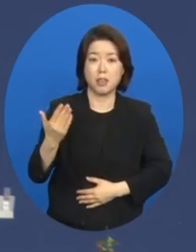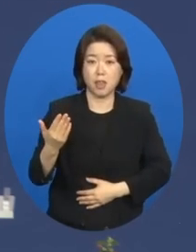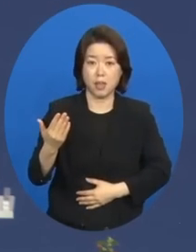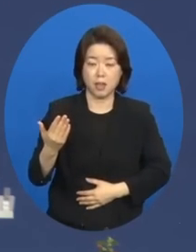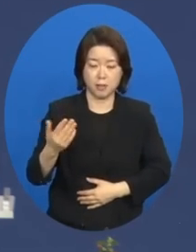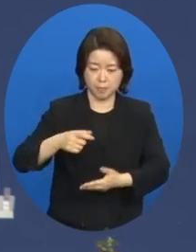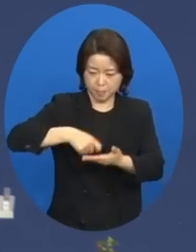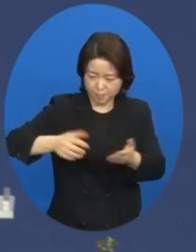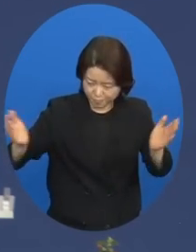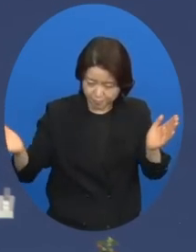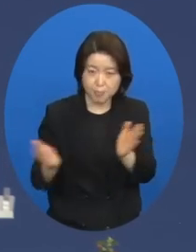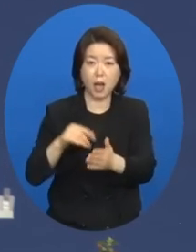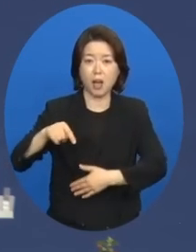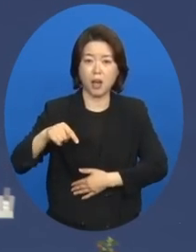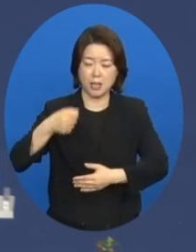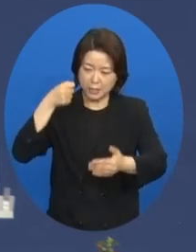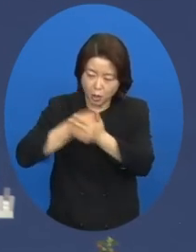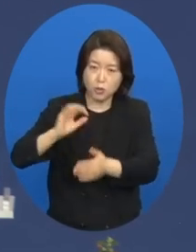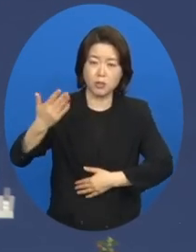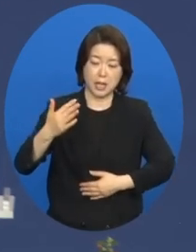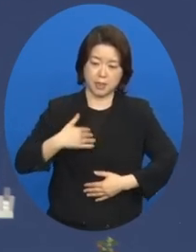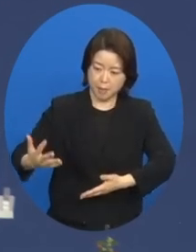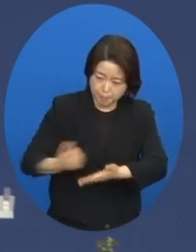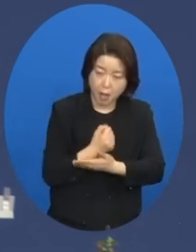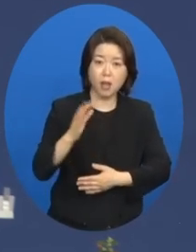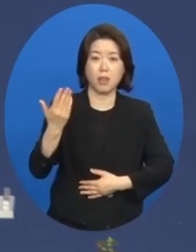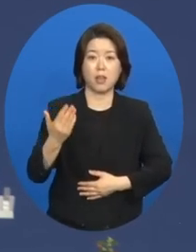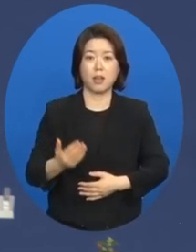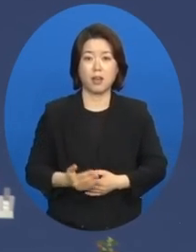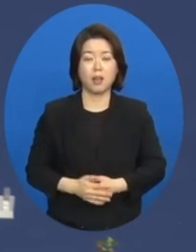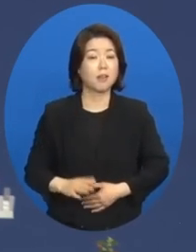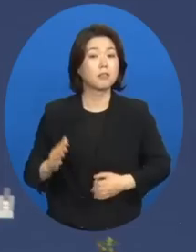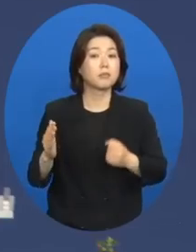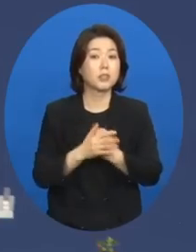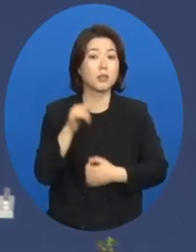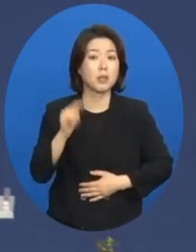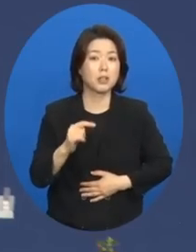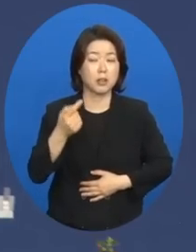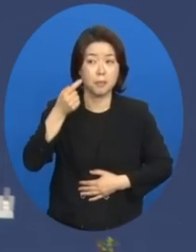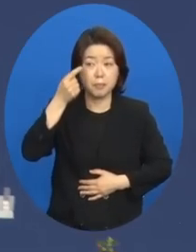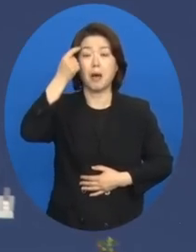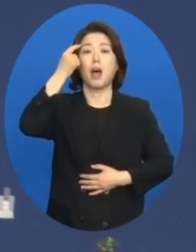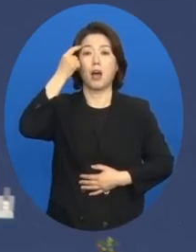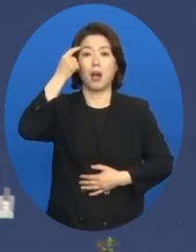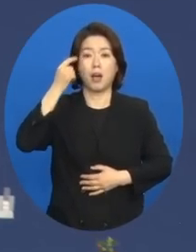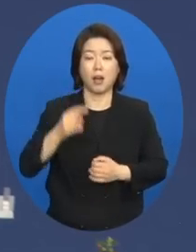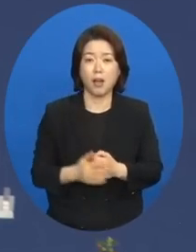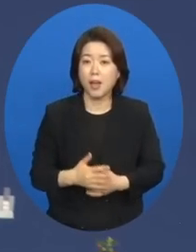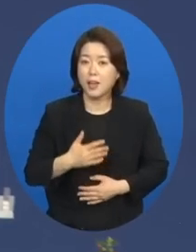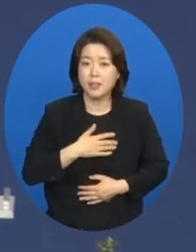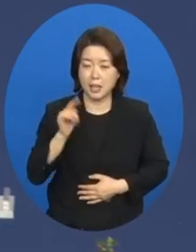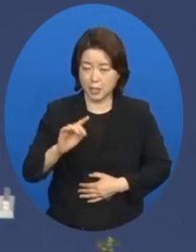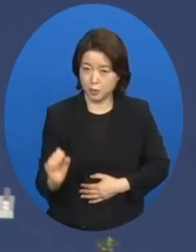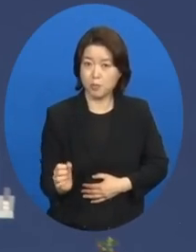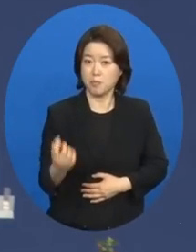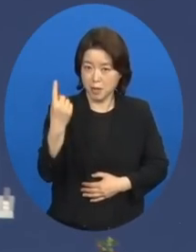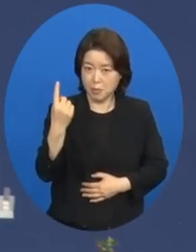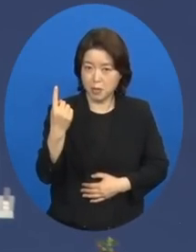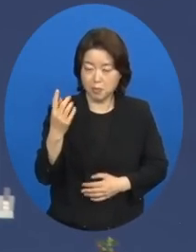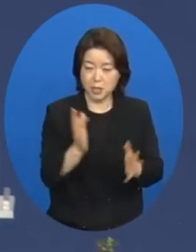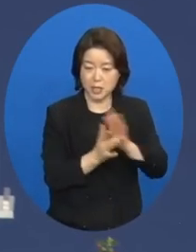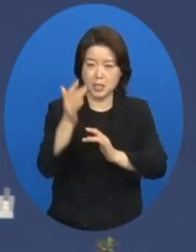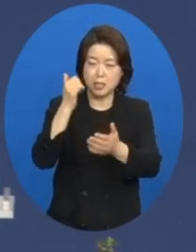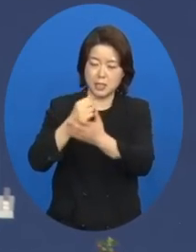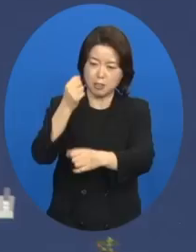결제 끝났나니 내 것이 되었나니. 그러니까 이걸 깨닫고 내가 그로 말미암아